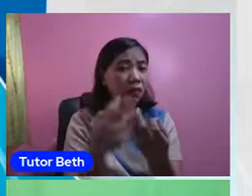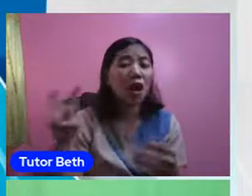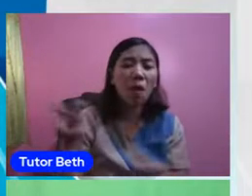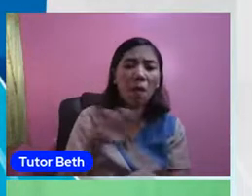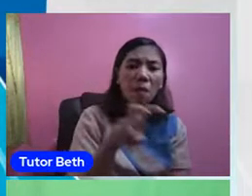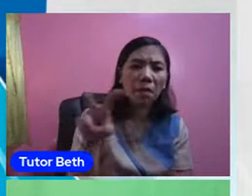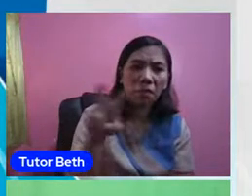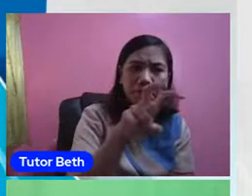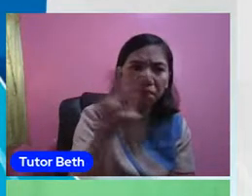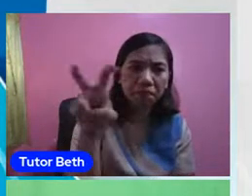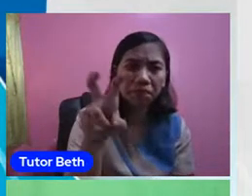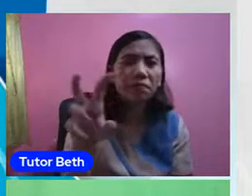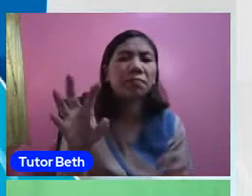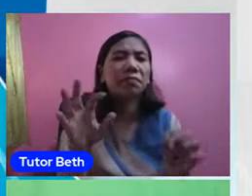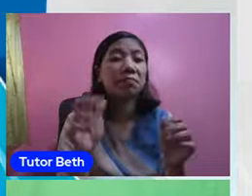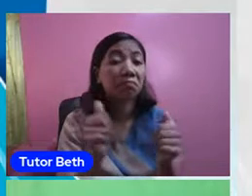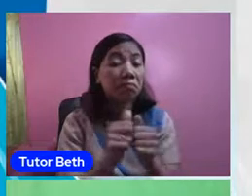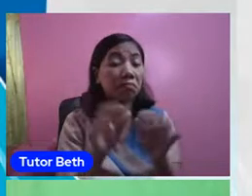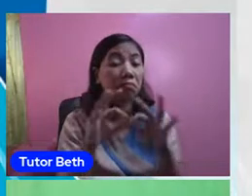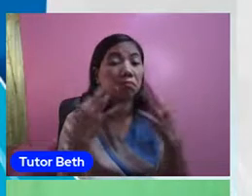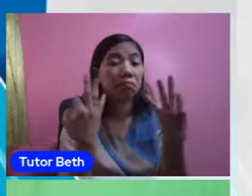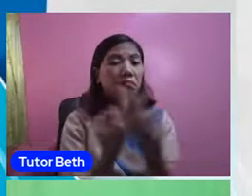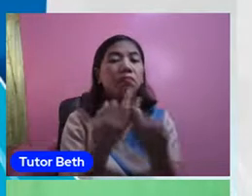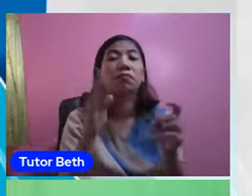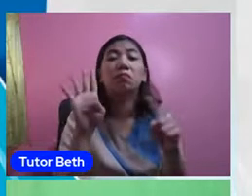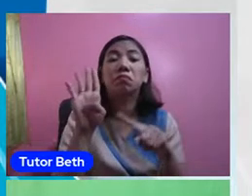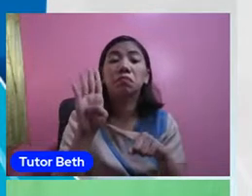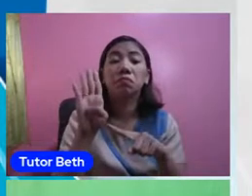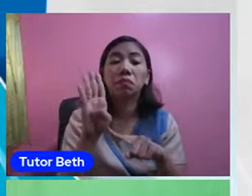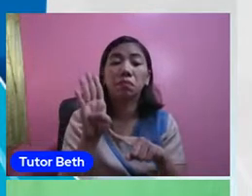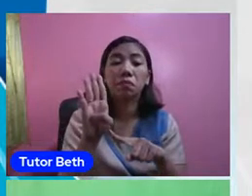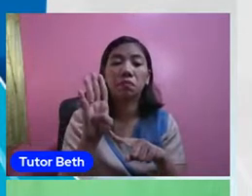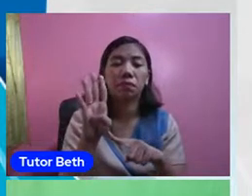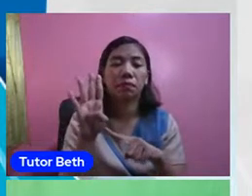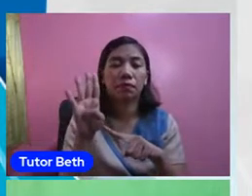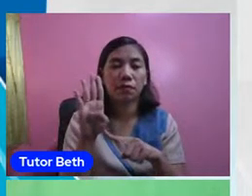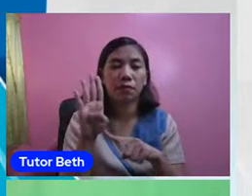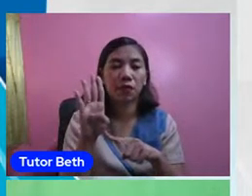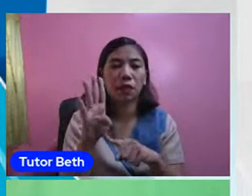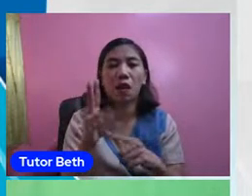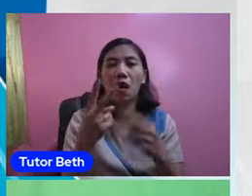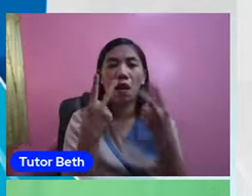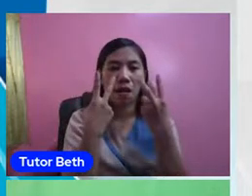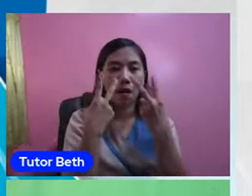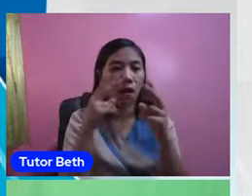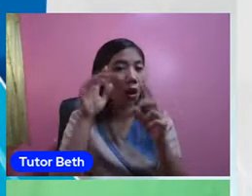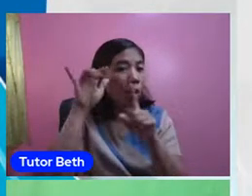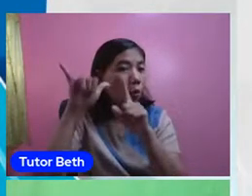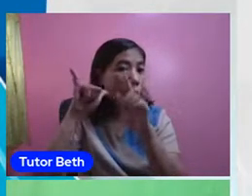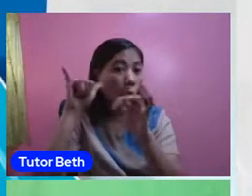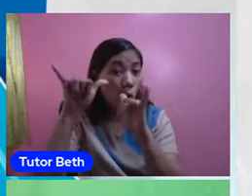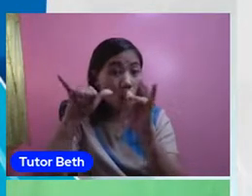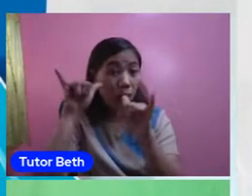Okay. Letter B. Letter B po, manonood kayo ng sine.